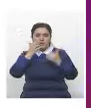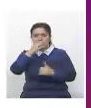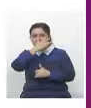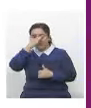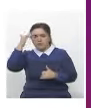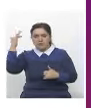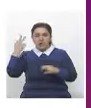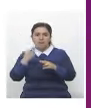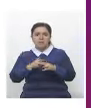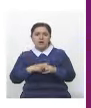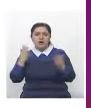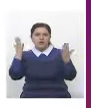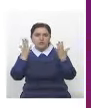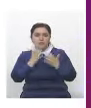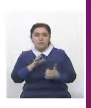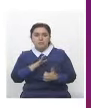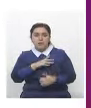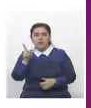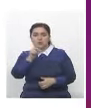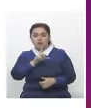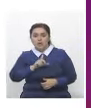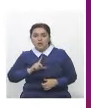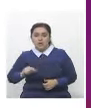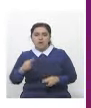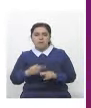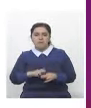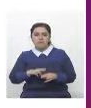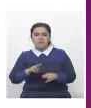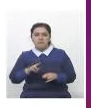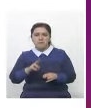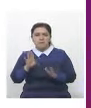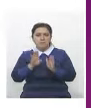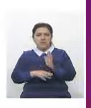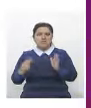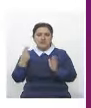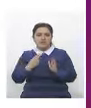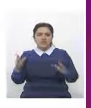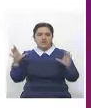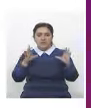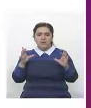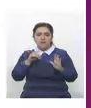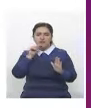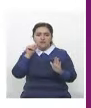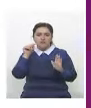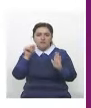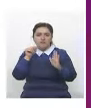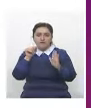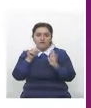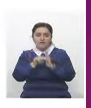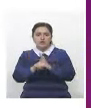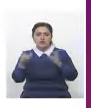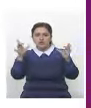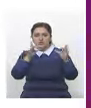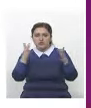на мутном небе мгла носилась, луна, как бледное пятно, сквозь тучи мрачные